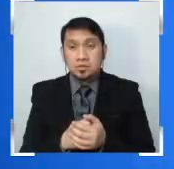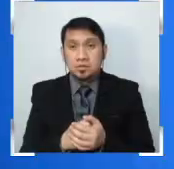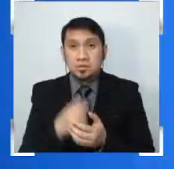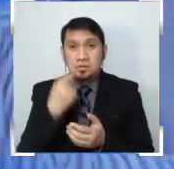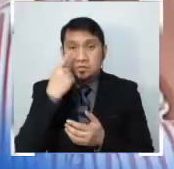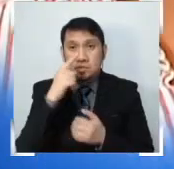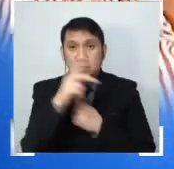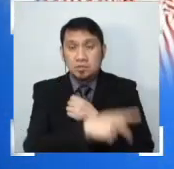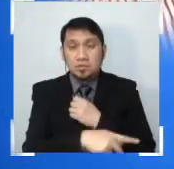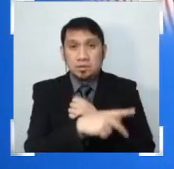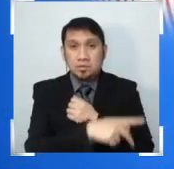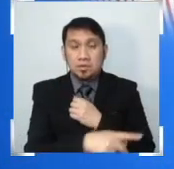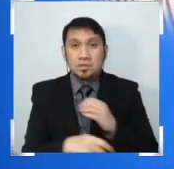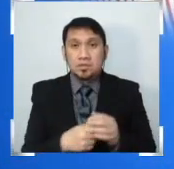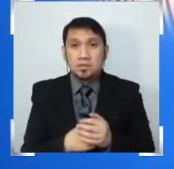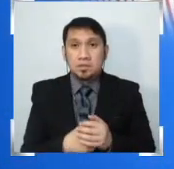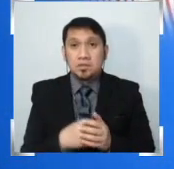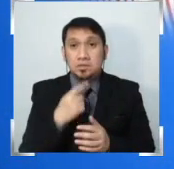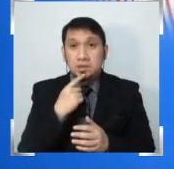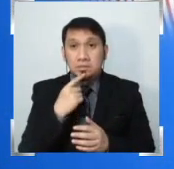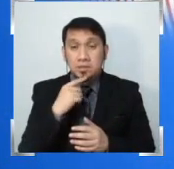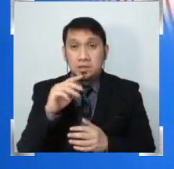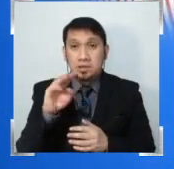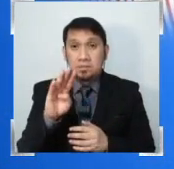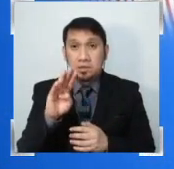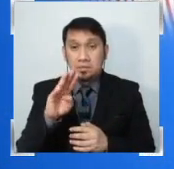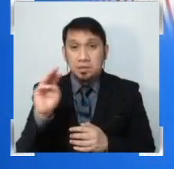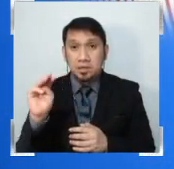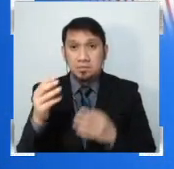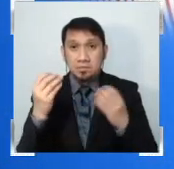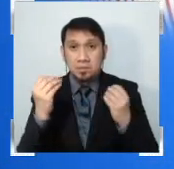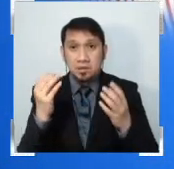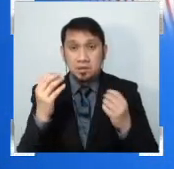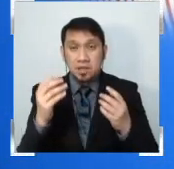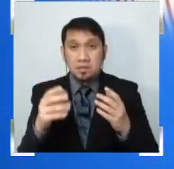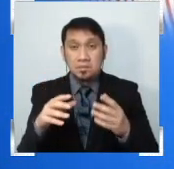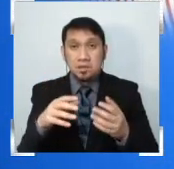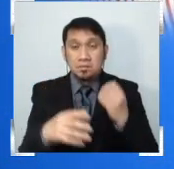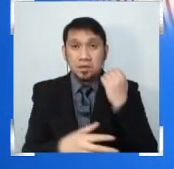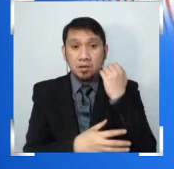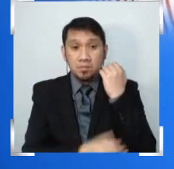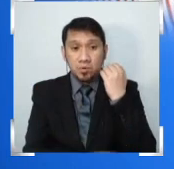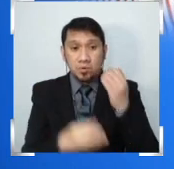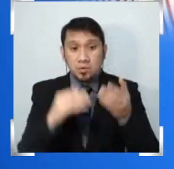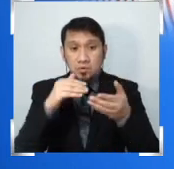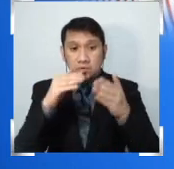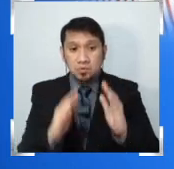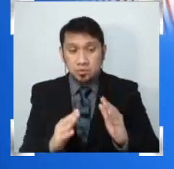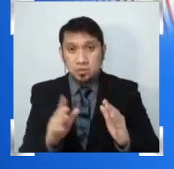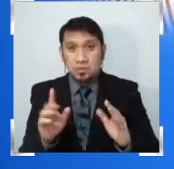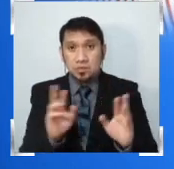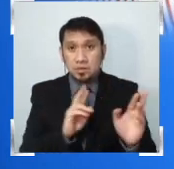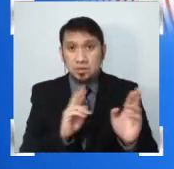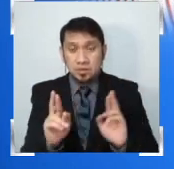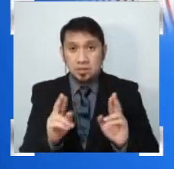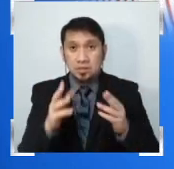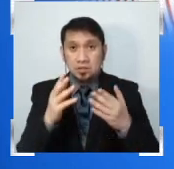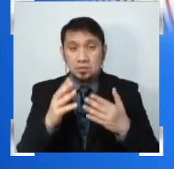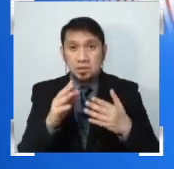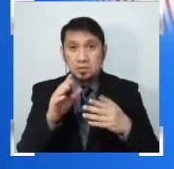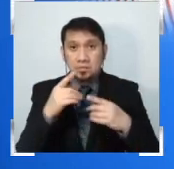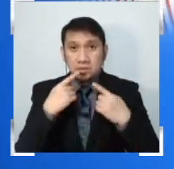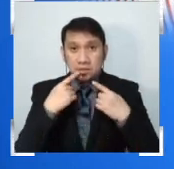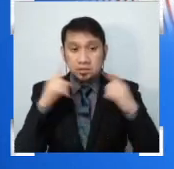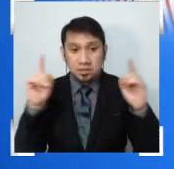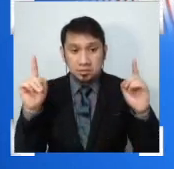probinsya. Sabi ni Marcos, marami raw mahihirap na estudyante sa kanayunan ang determinado makapagtapos. Kaya dapat ituloy